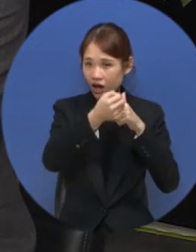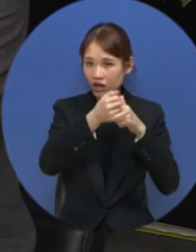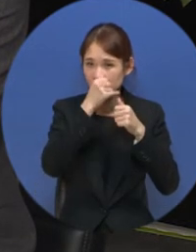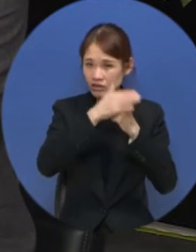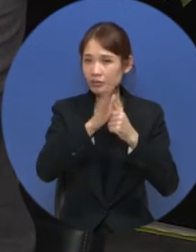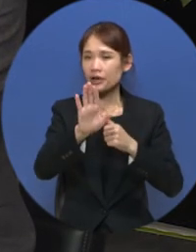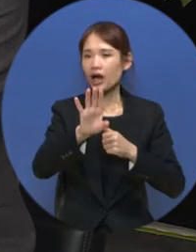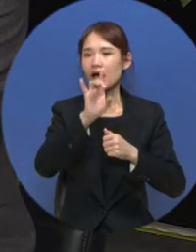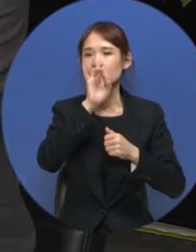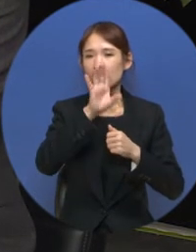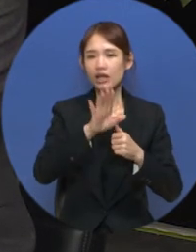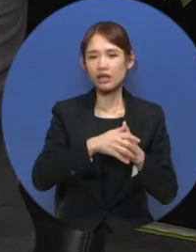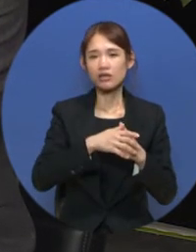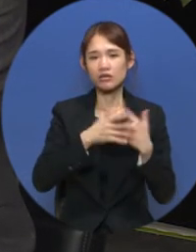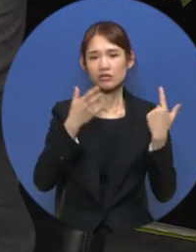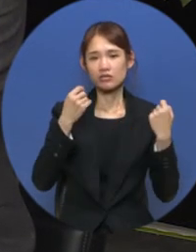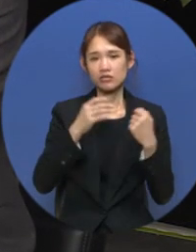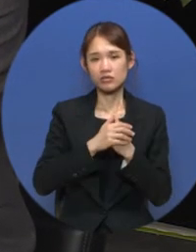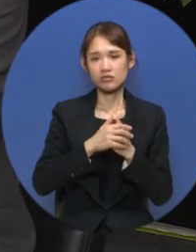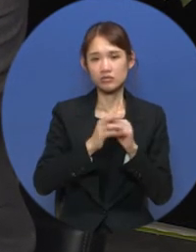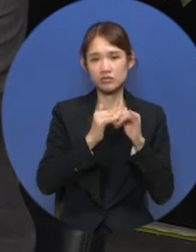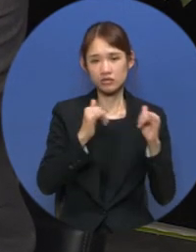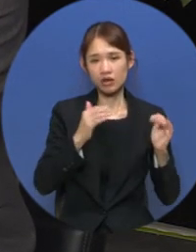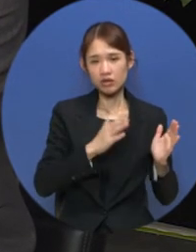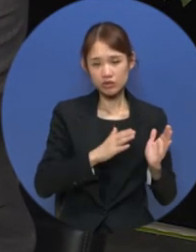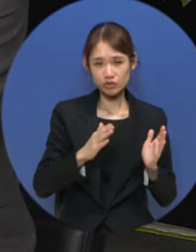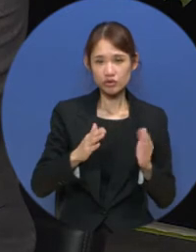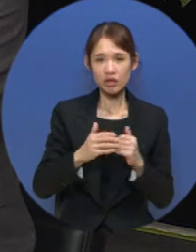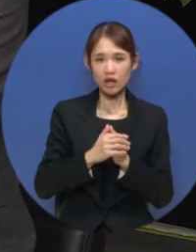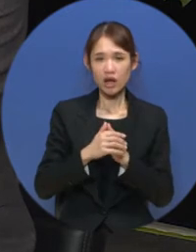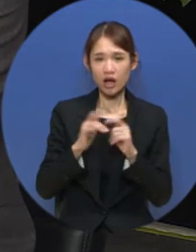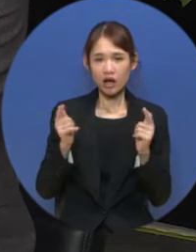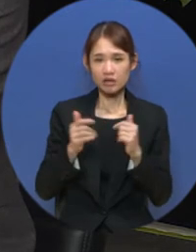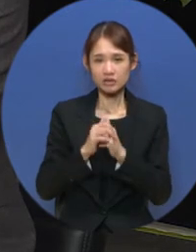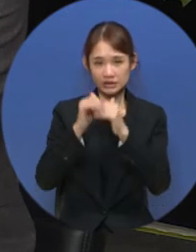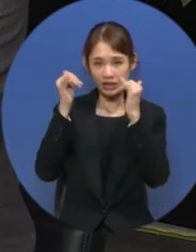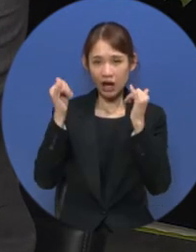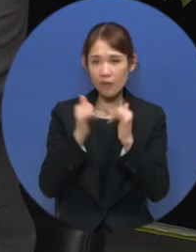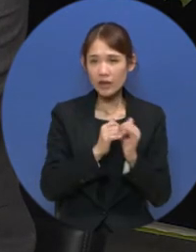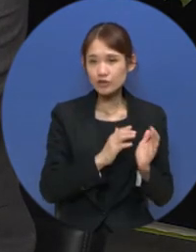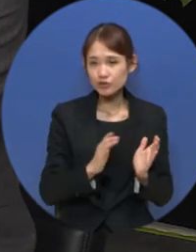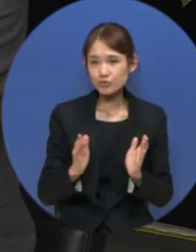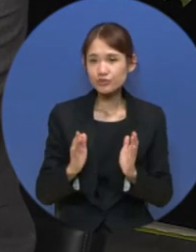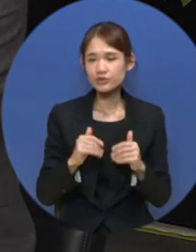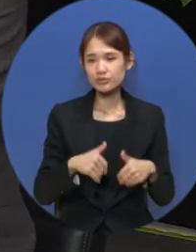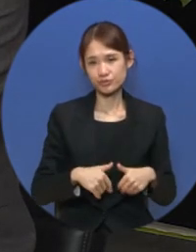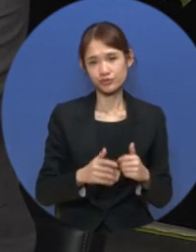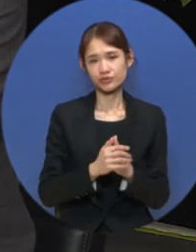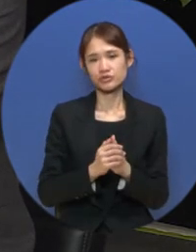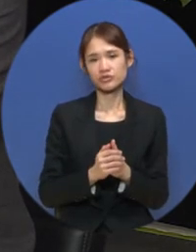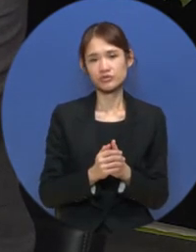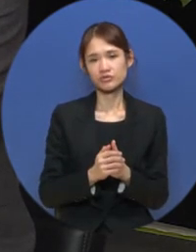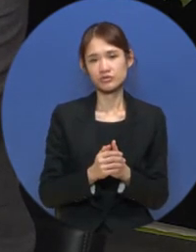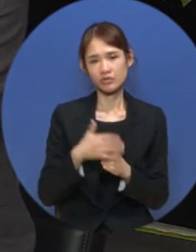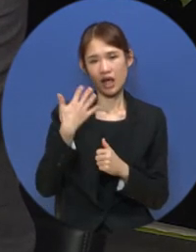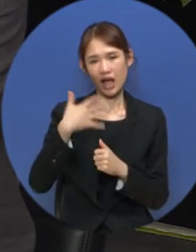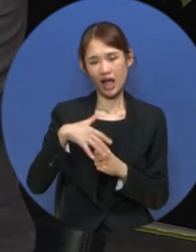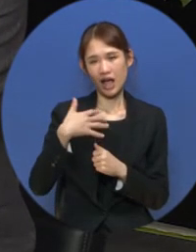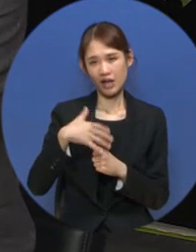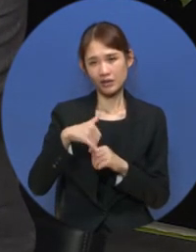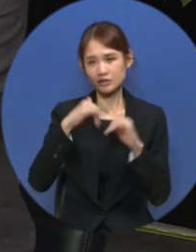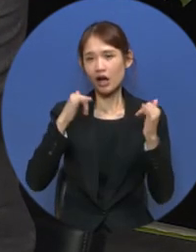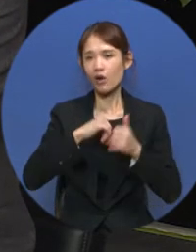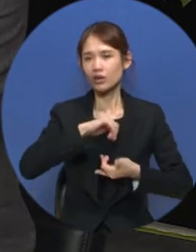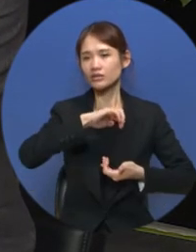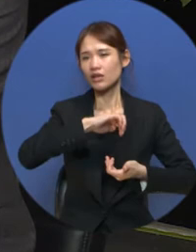일은 못해요라든지 이거는 사람이 준비해야 될 것들이 아니라 사회가 준비해야 되는 문제인데 아직까지는 사회적인 제약이